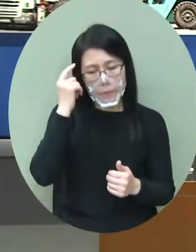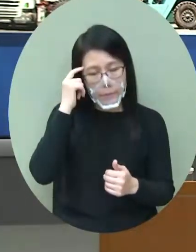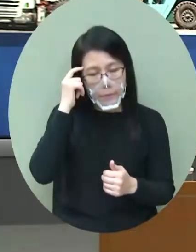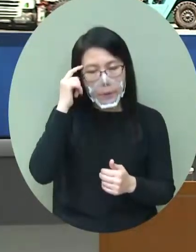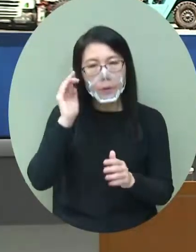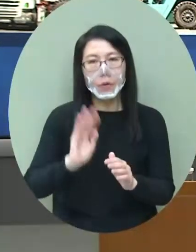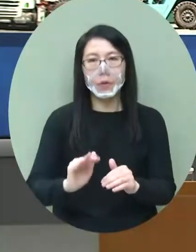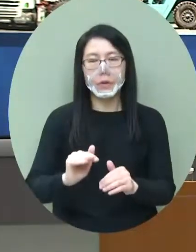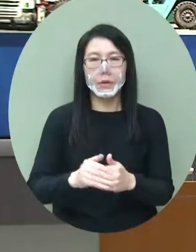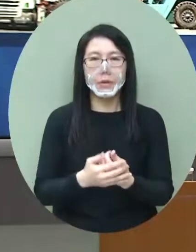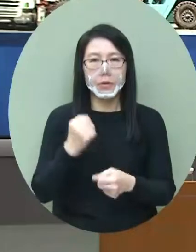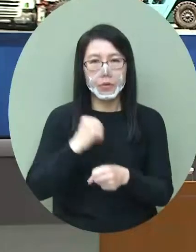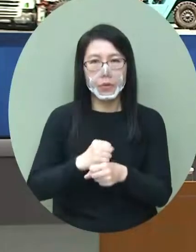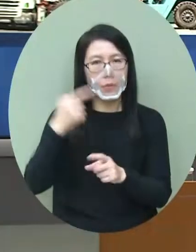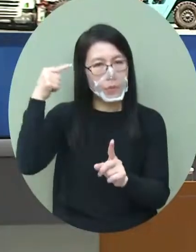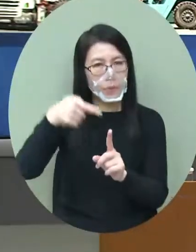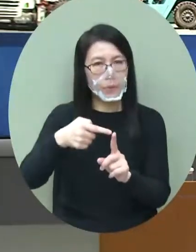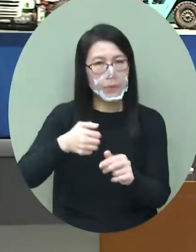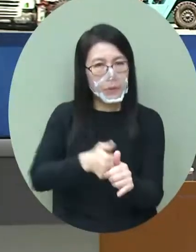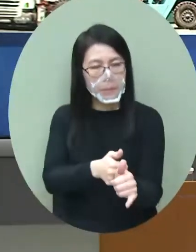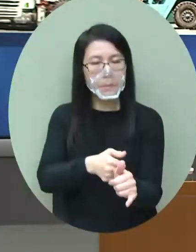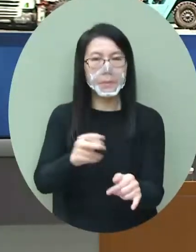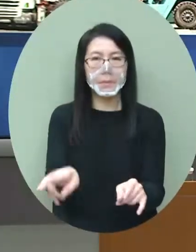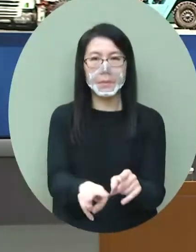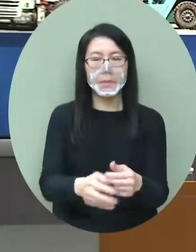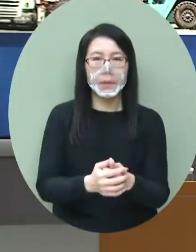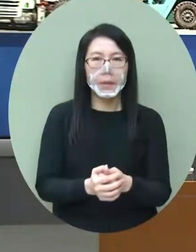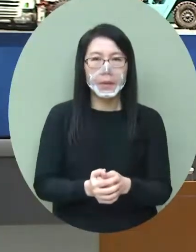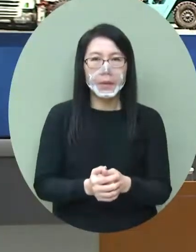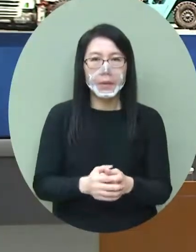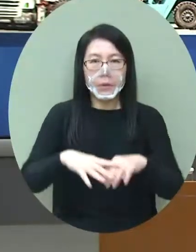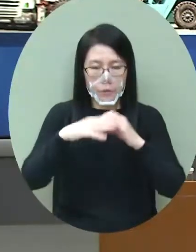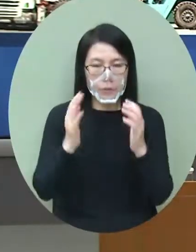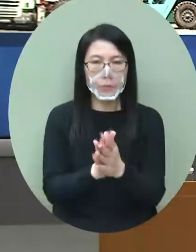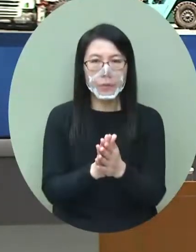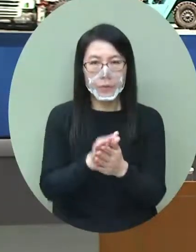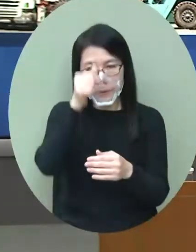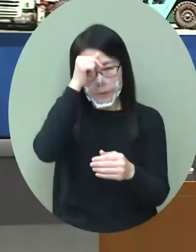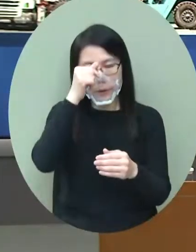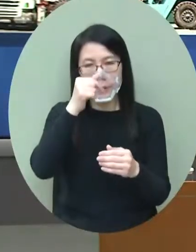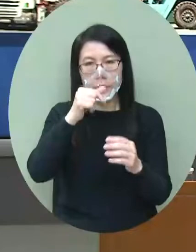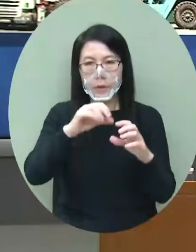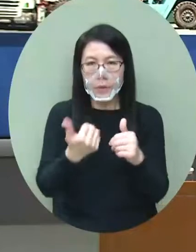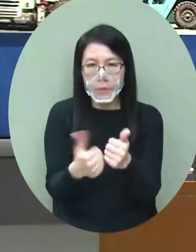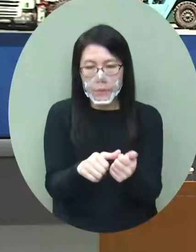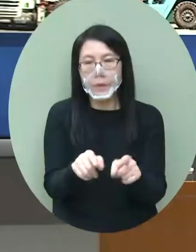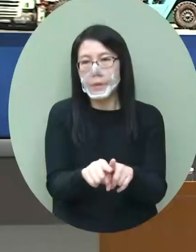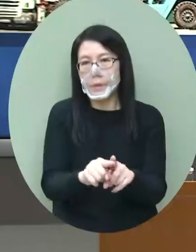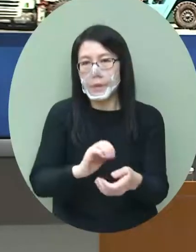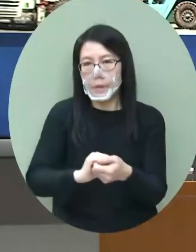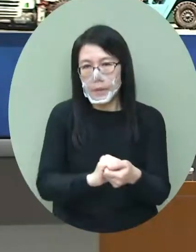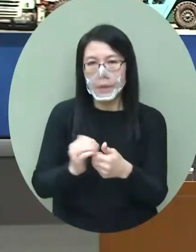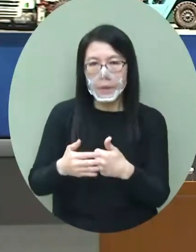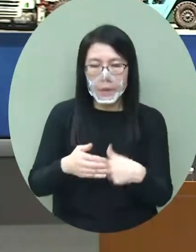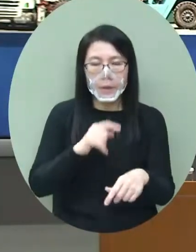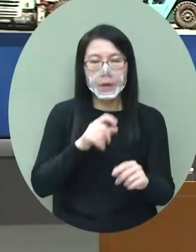们得到所有的工作伙伴，就是医疗界的所有的合作